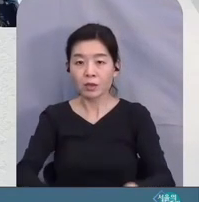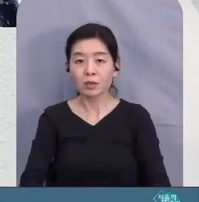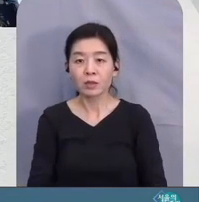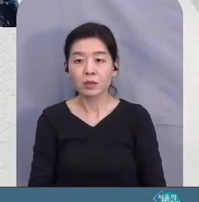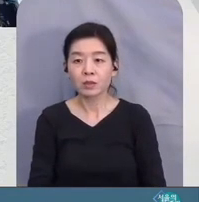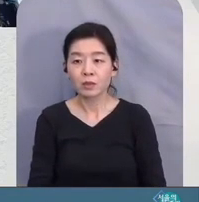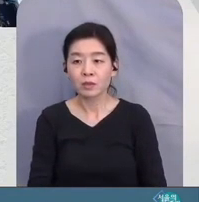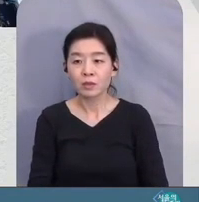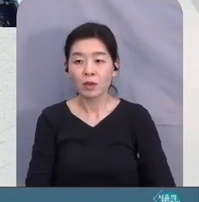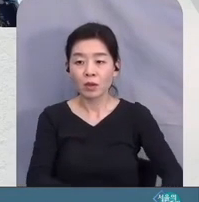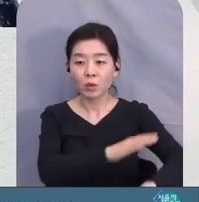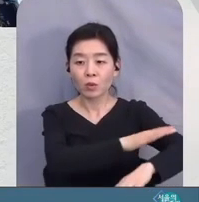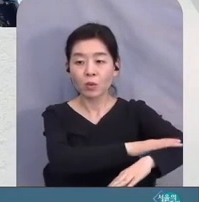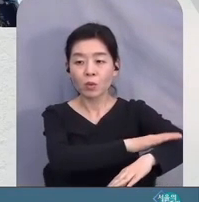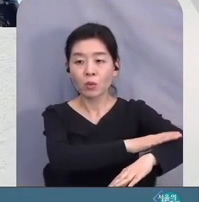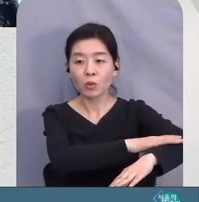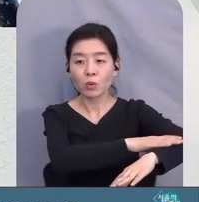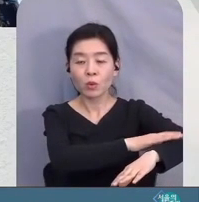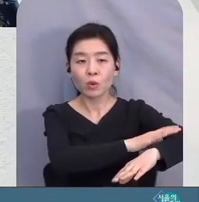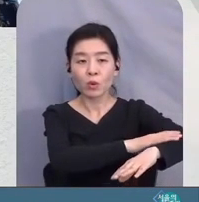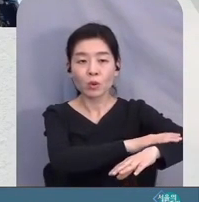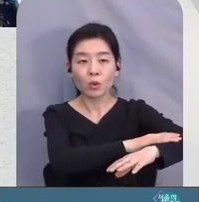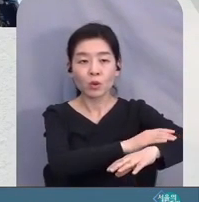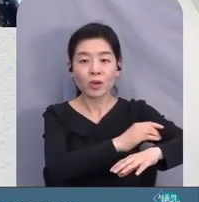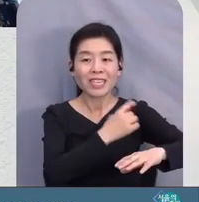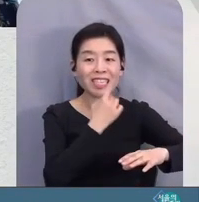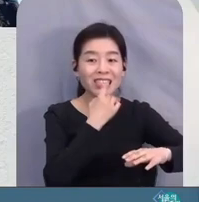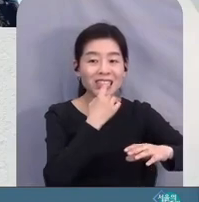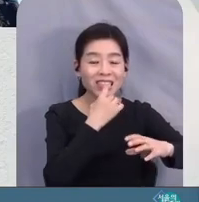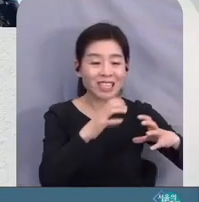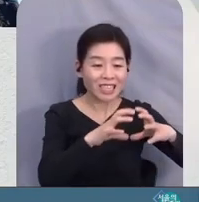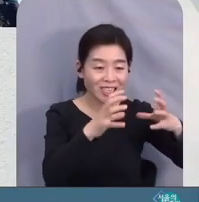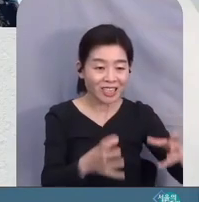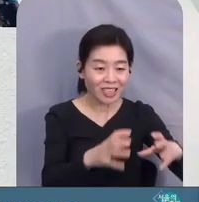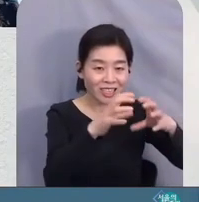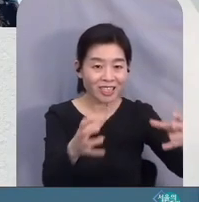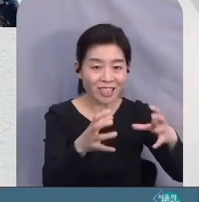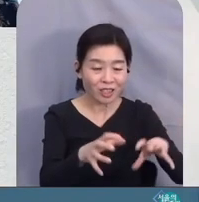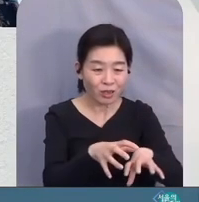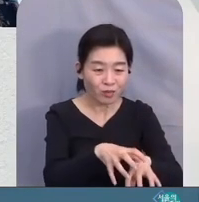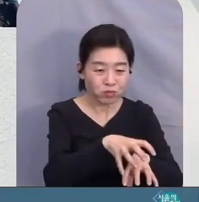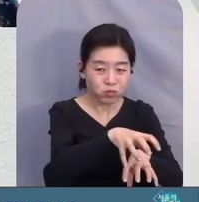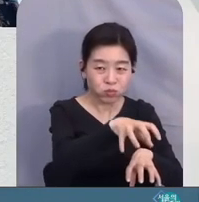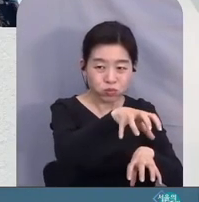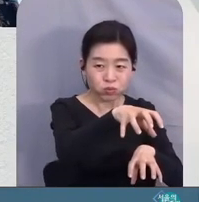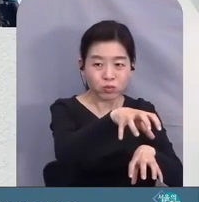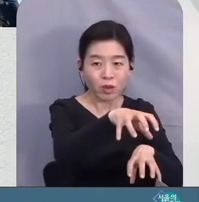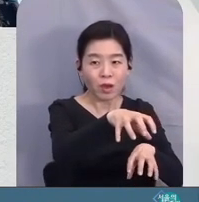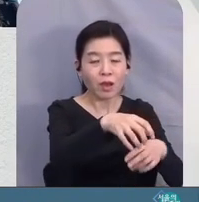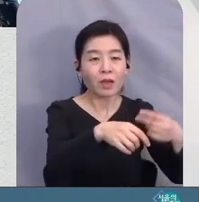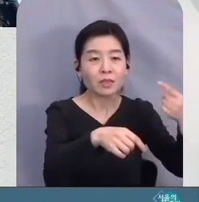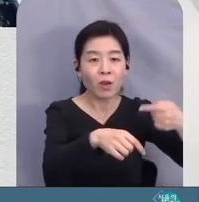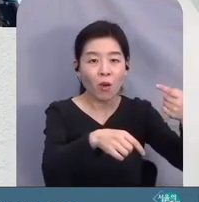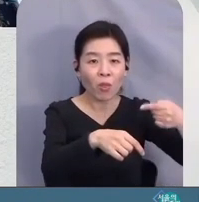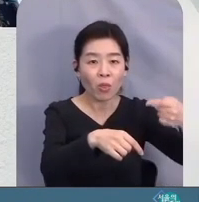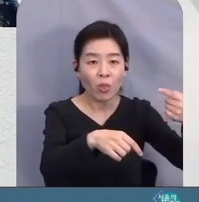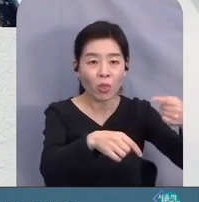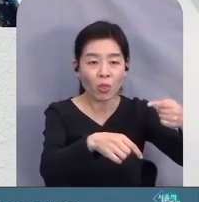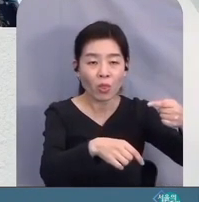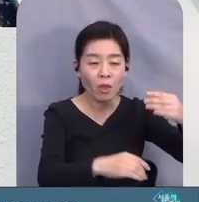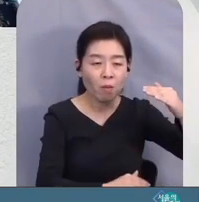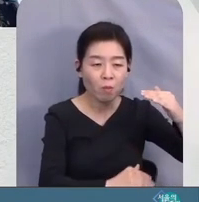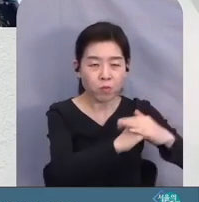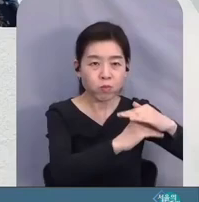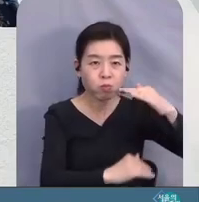저게 1000톤 탱크 하나가 1000톤이 1000개예요. 지금 1000개가 조금 넘는데 저게 저장된 게 130만